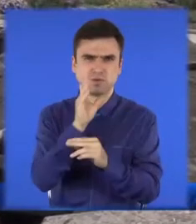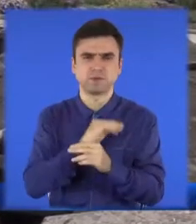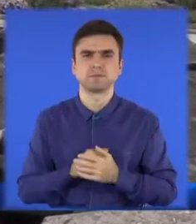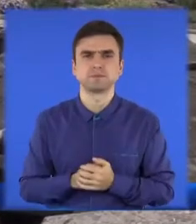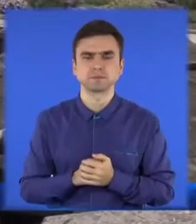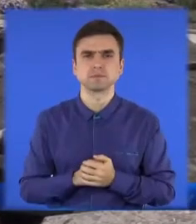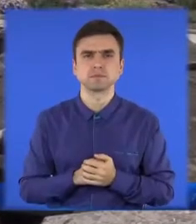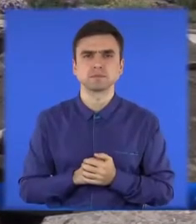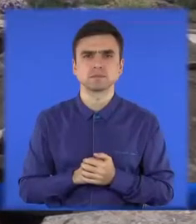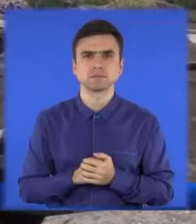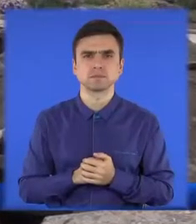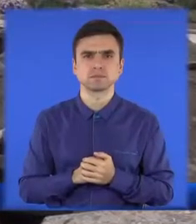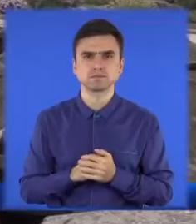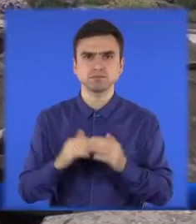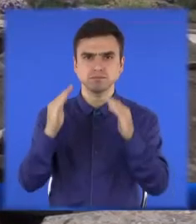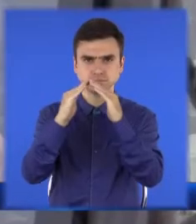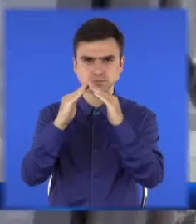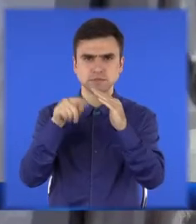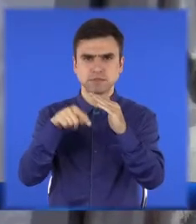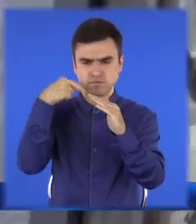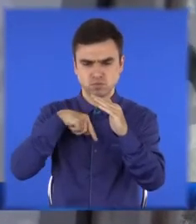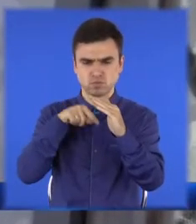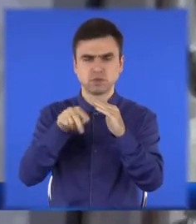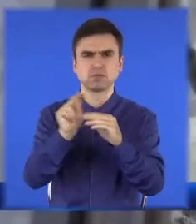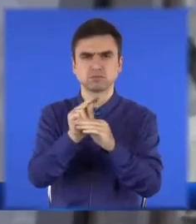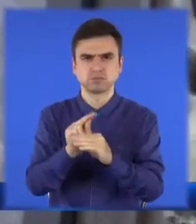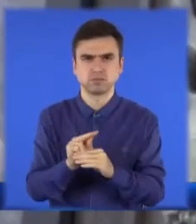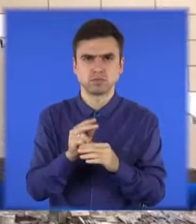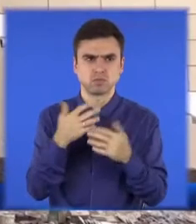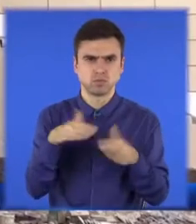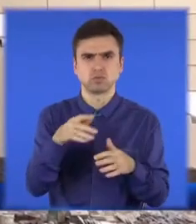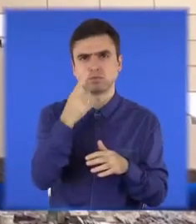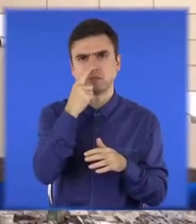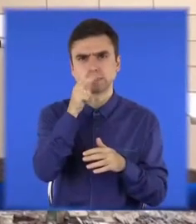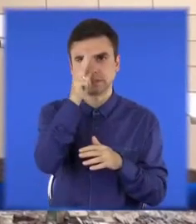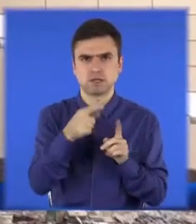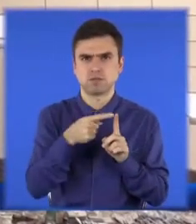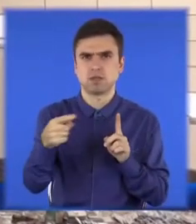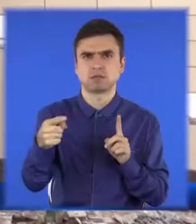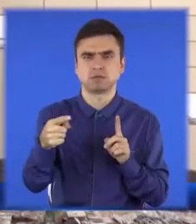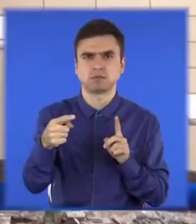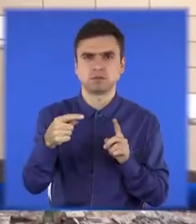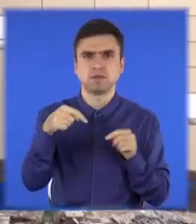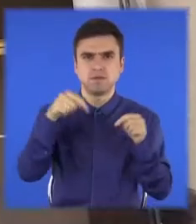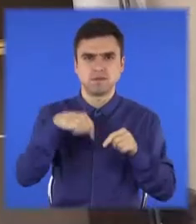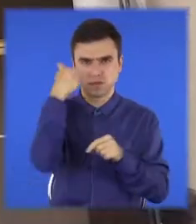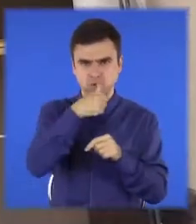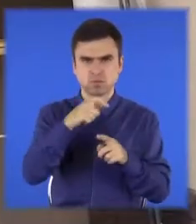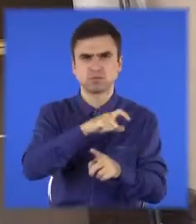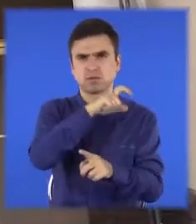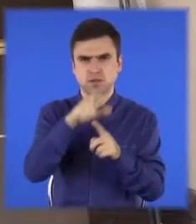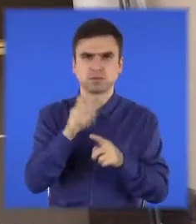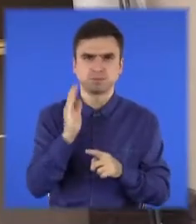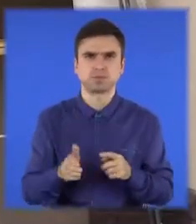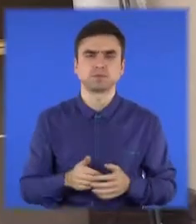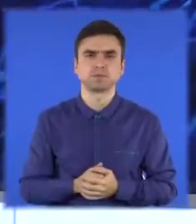Реконструкція Карачунів триває трохи більше 3 місяців. Завершити роботи мають цьогоріч. Олег Єрмолінський, Дмитро Христенко, Дмитро Мікрюков, Перший